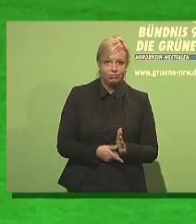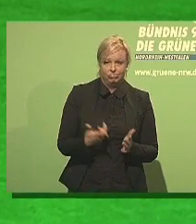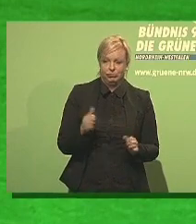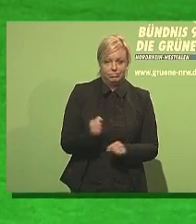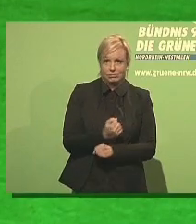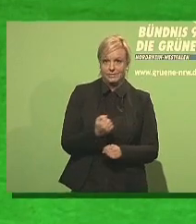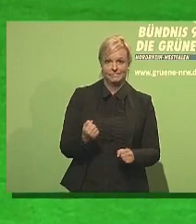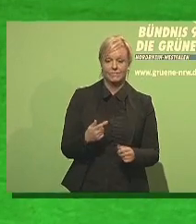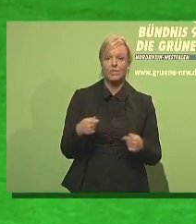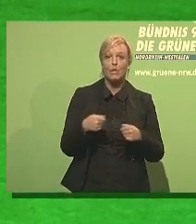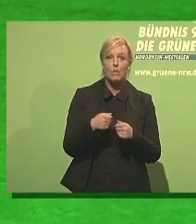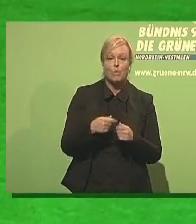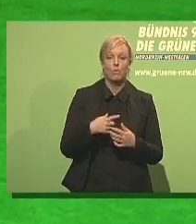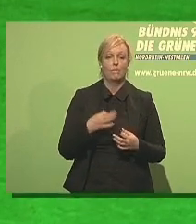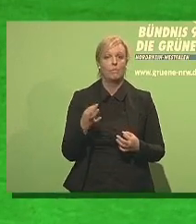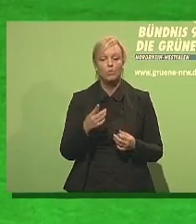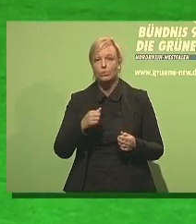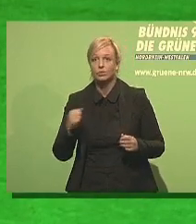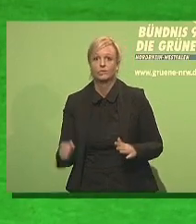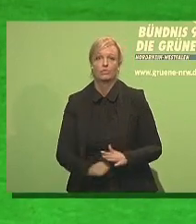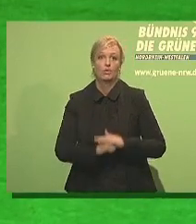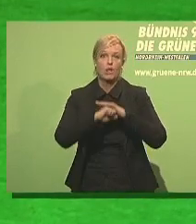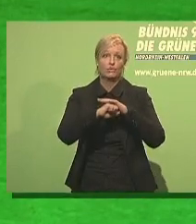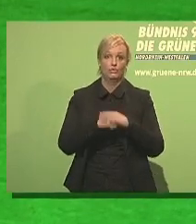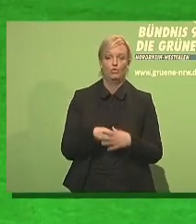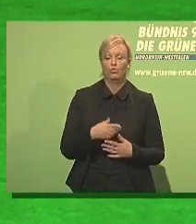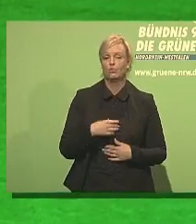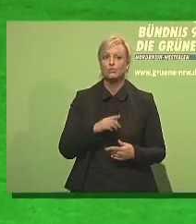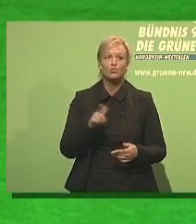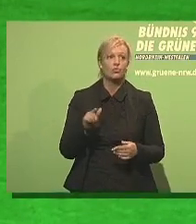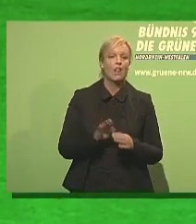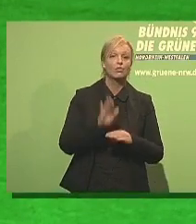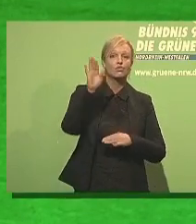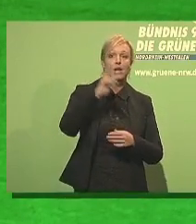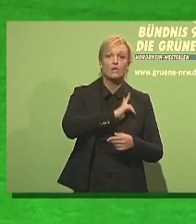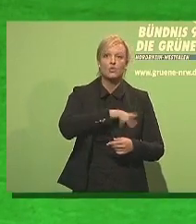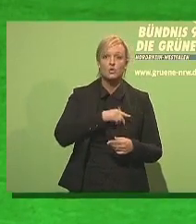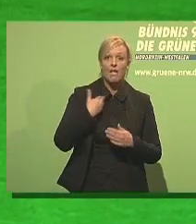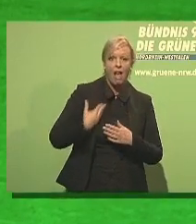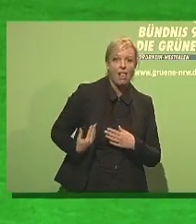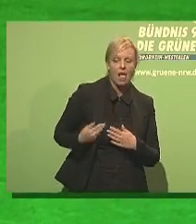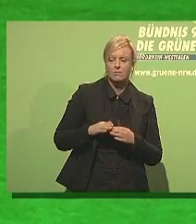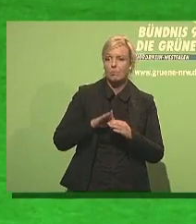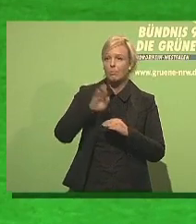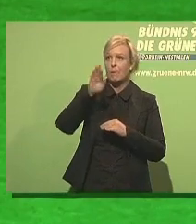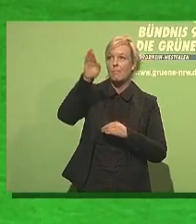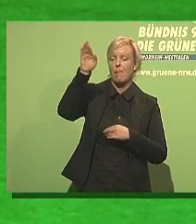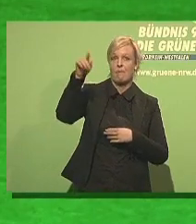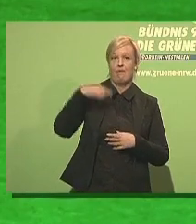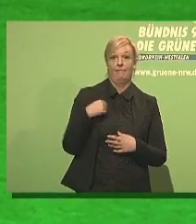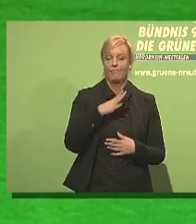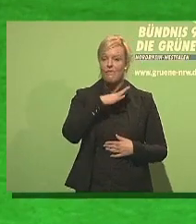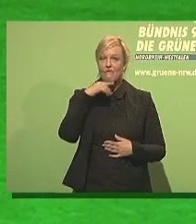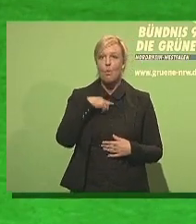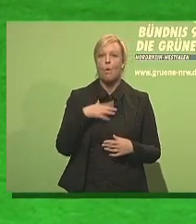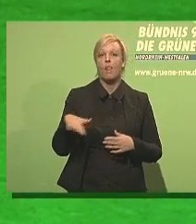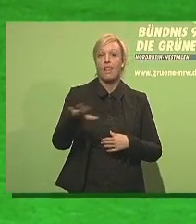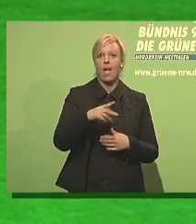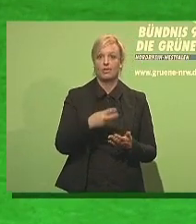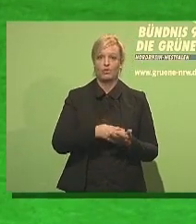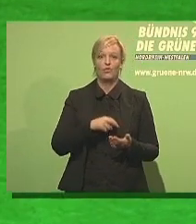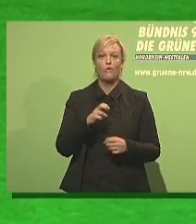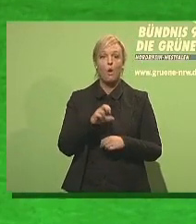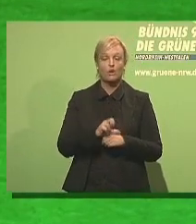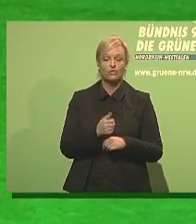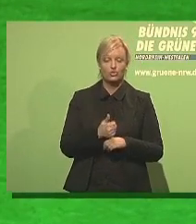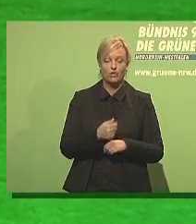Bund handeln, insbesondere bei den stark steigenden Soziallasten. Und ich bin sehr froh, dass unser Landesvorstand hier in NRW dies immer wieder auf